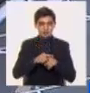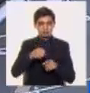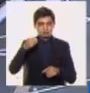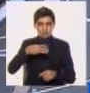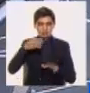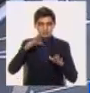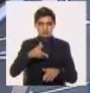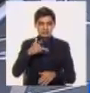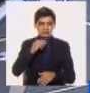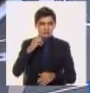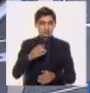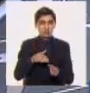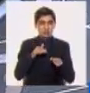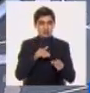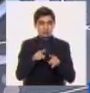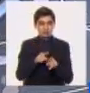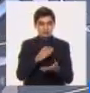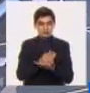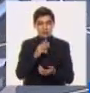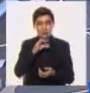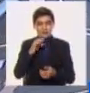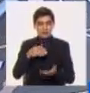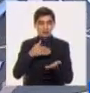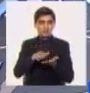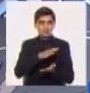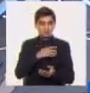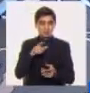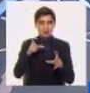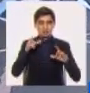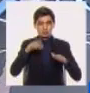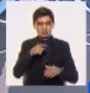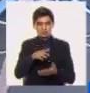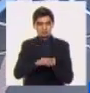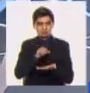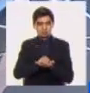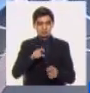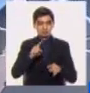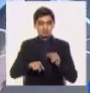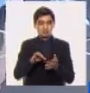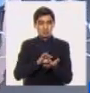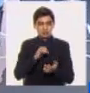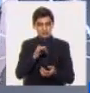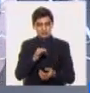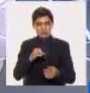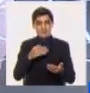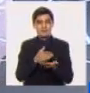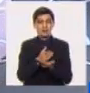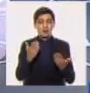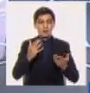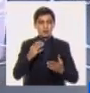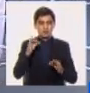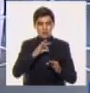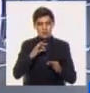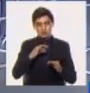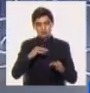до 3 часов. После этого товар отказываются принимать в магазинах, ведь он скоропортящийся. Какой выход предлагают